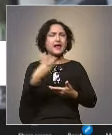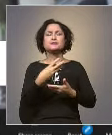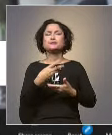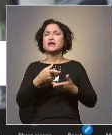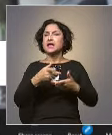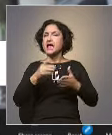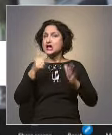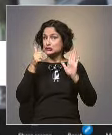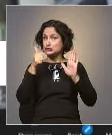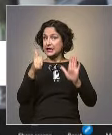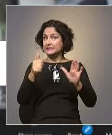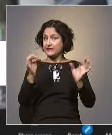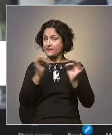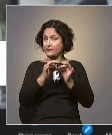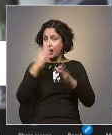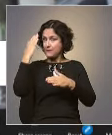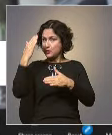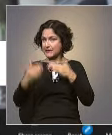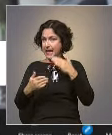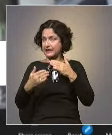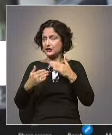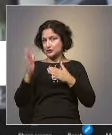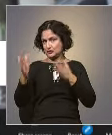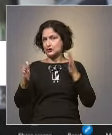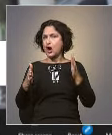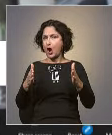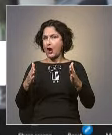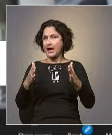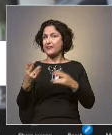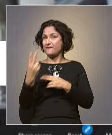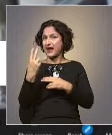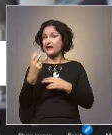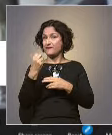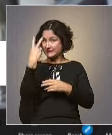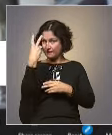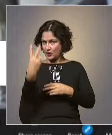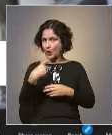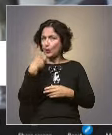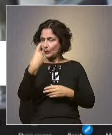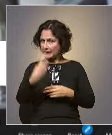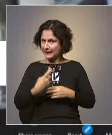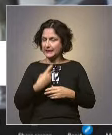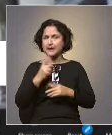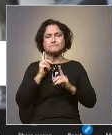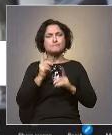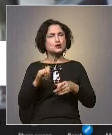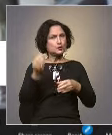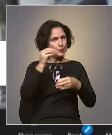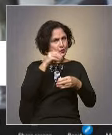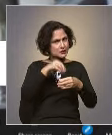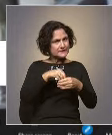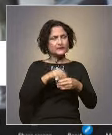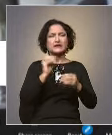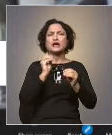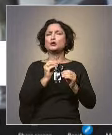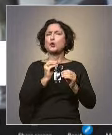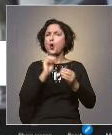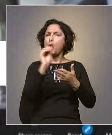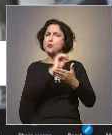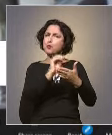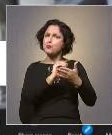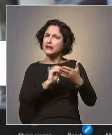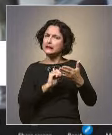е 6 февруари 2022. И начинът, по който могат да участват, е като попълнят